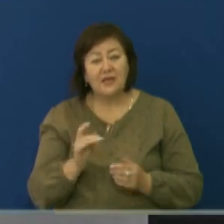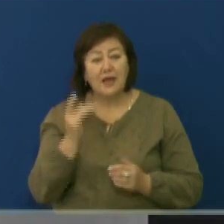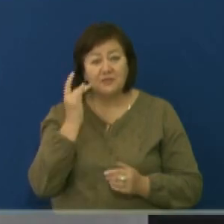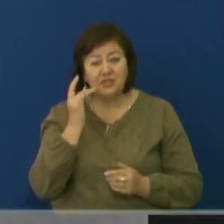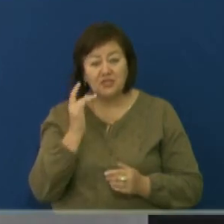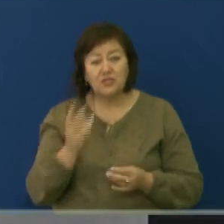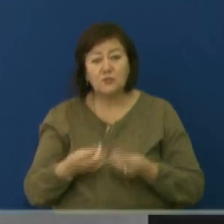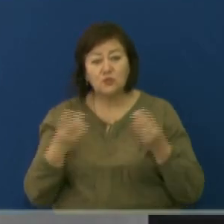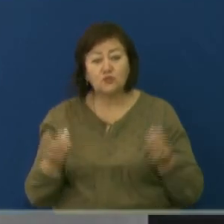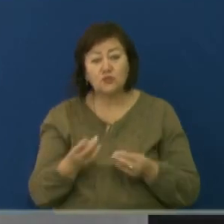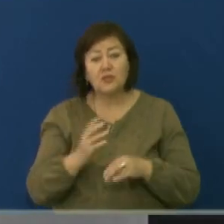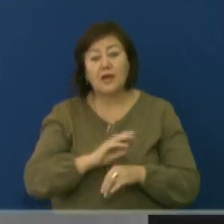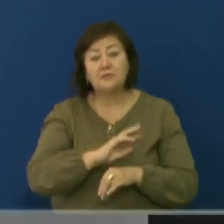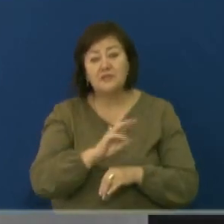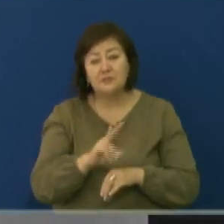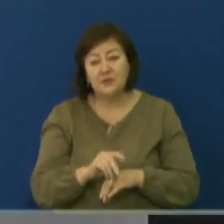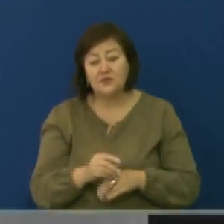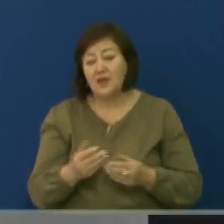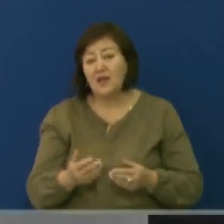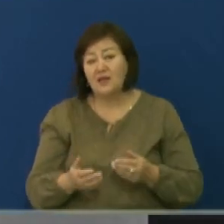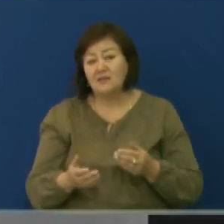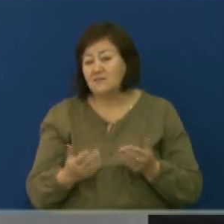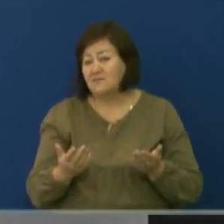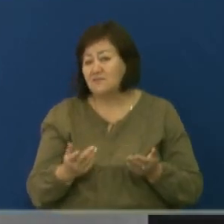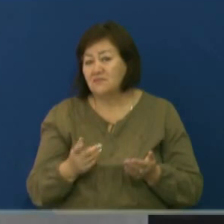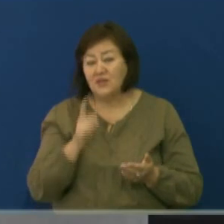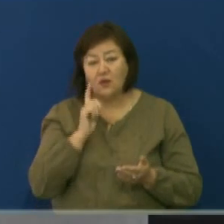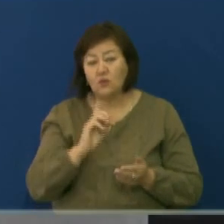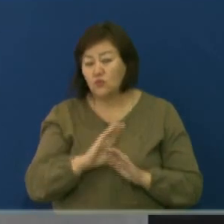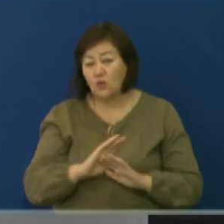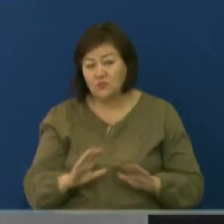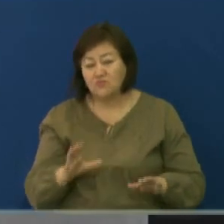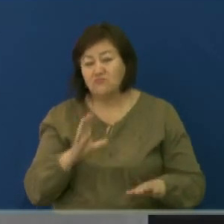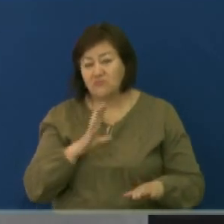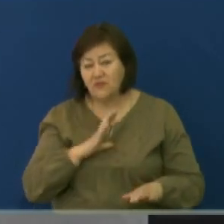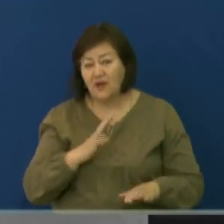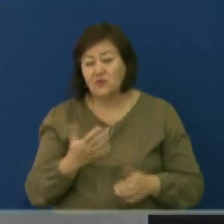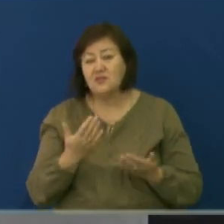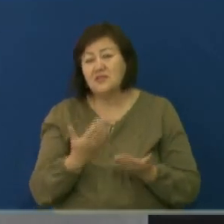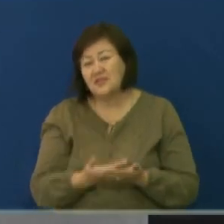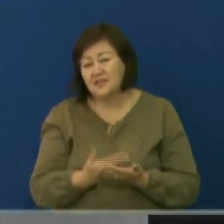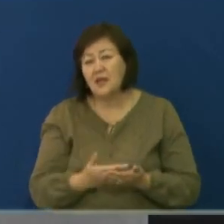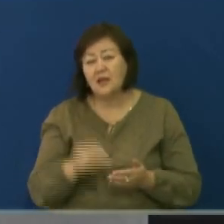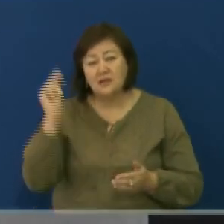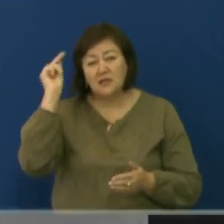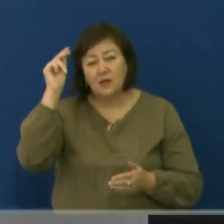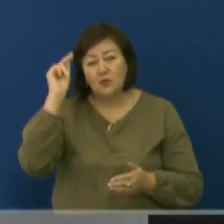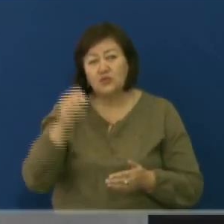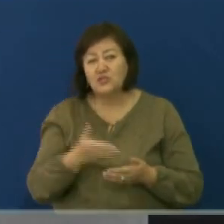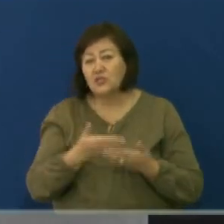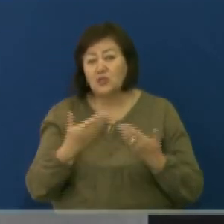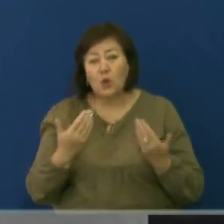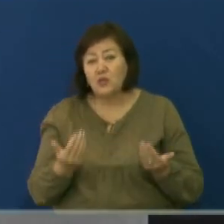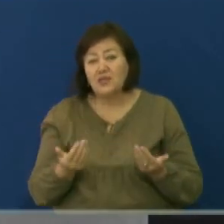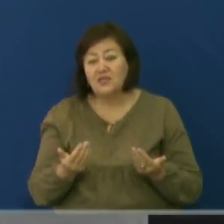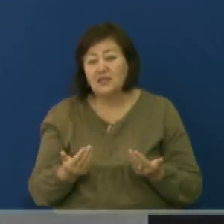кезде студенттеріміз жатақханаларға көңіл толмай жатады. Шынымен де қаламызда кейбір оқу орындары бар, жатақханалардың жағдайы сын